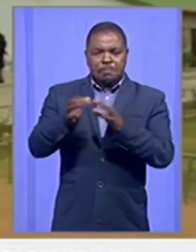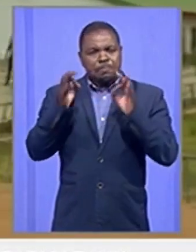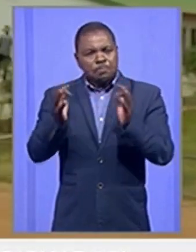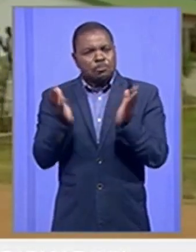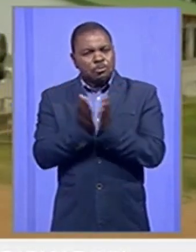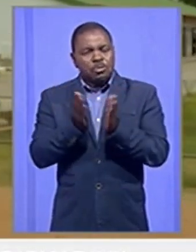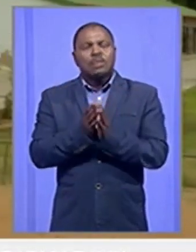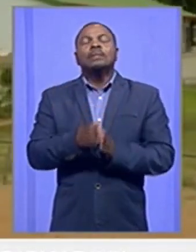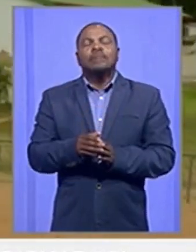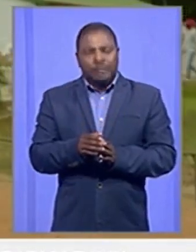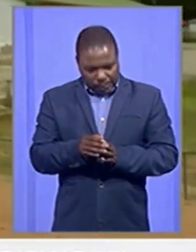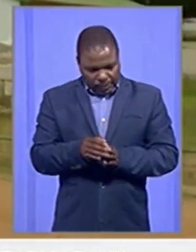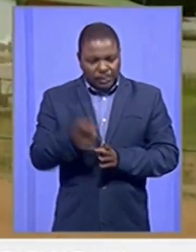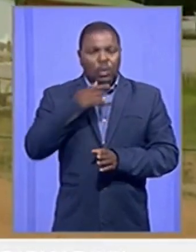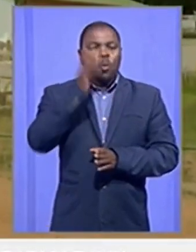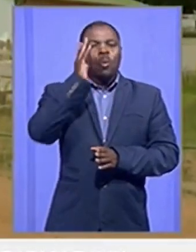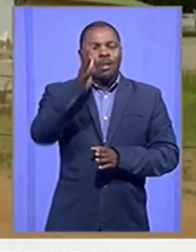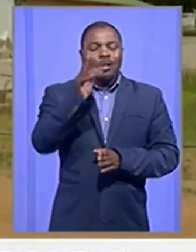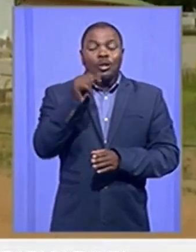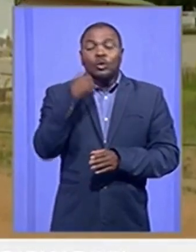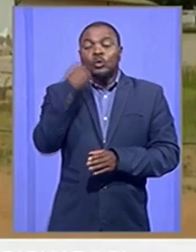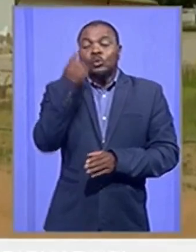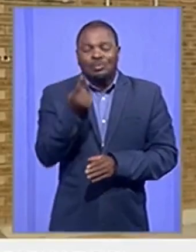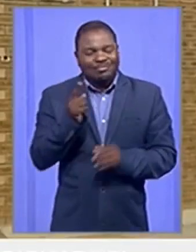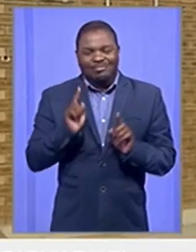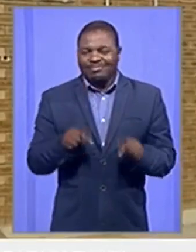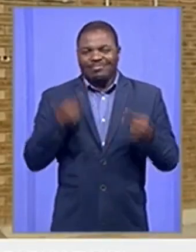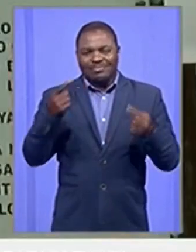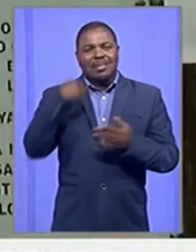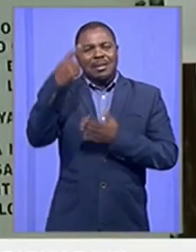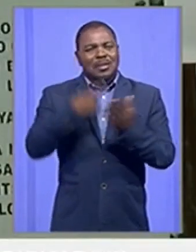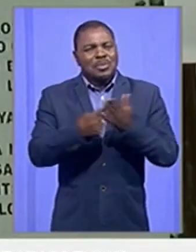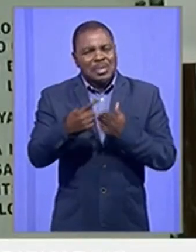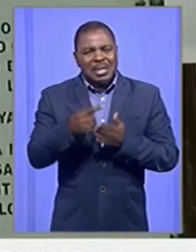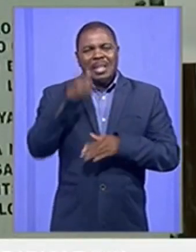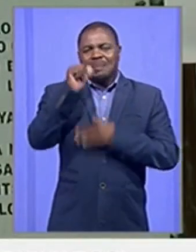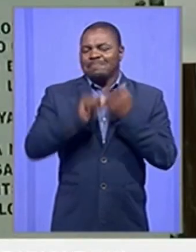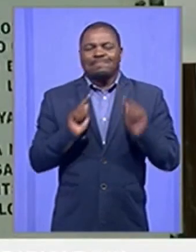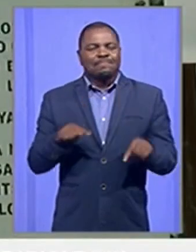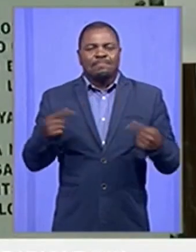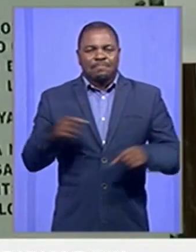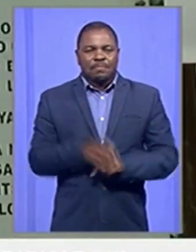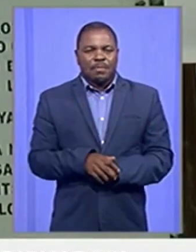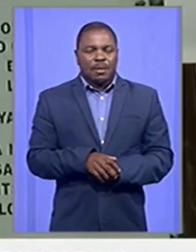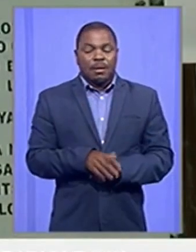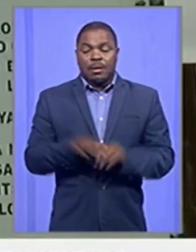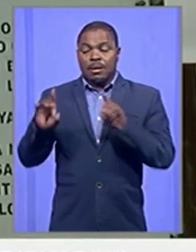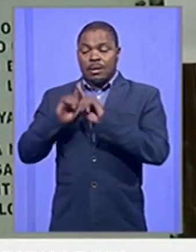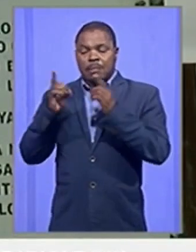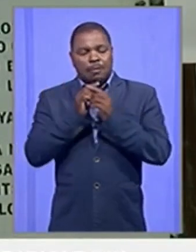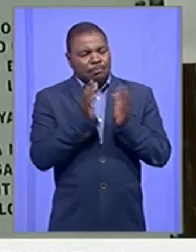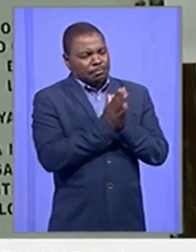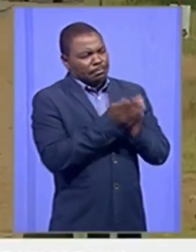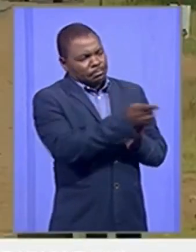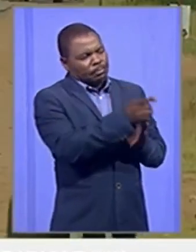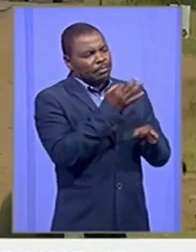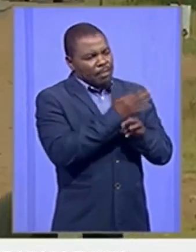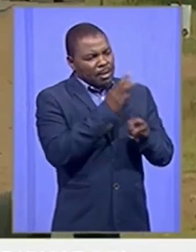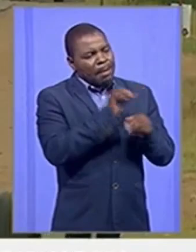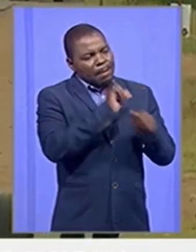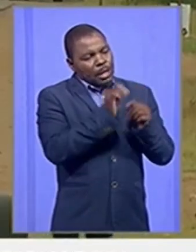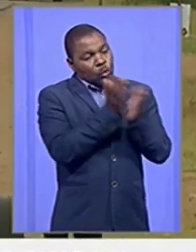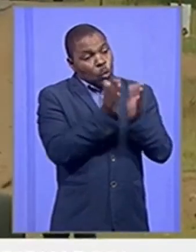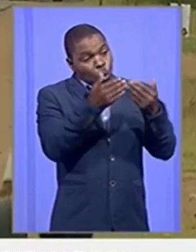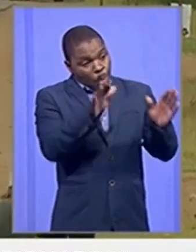aga sekolo fela e ka se be ntho ya beke tlago ka se be ntho ya kgwedi e tlago. Lefapha le ikwetse go batsadi go letlelela bana go tla sekolong fa dikolo